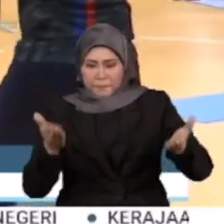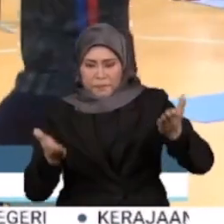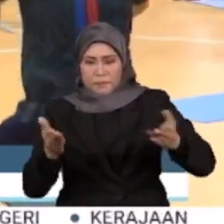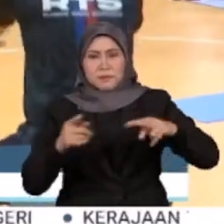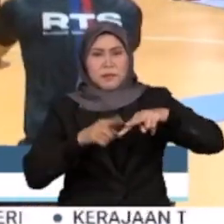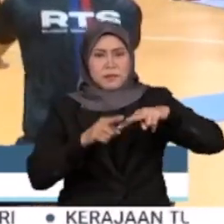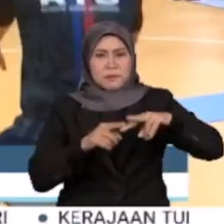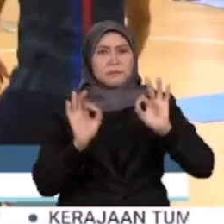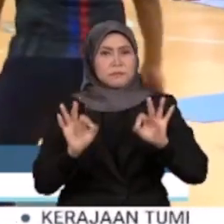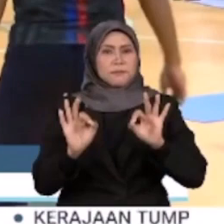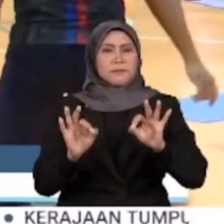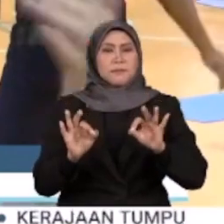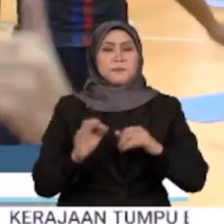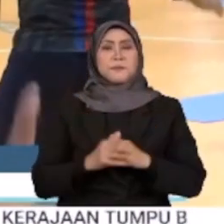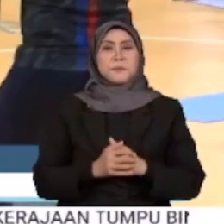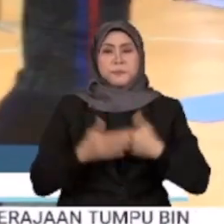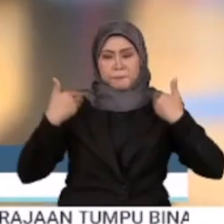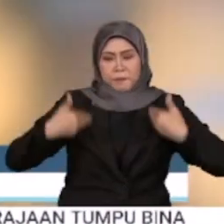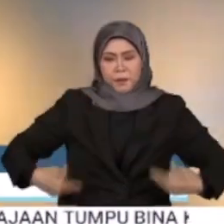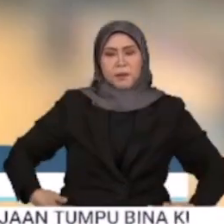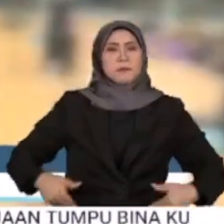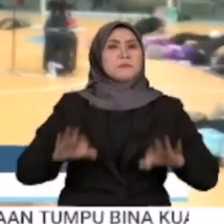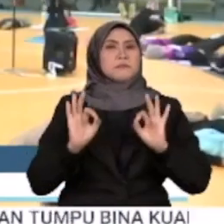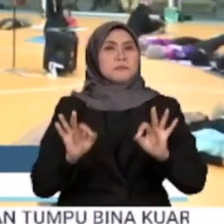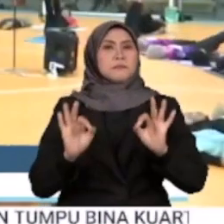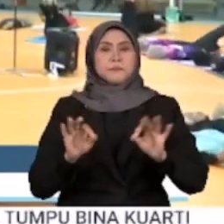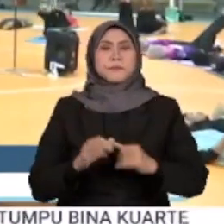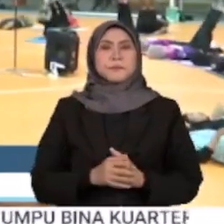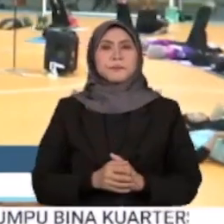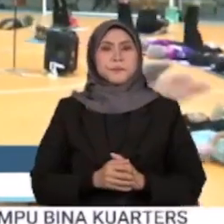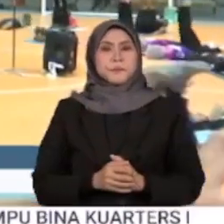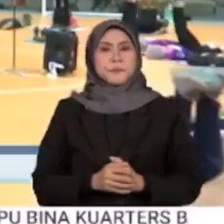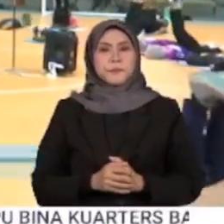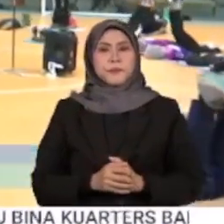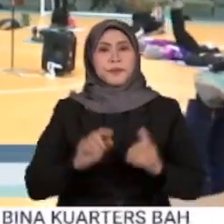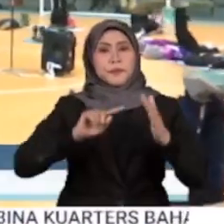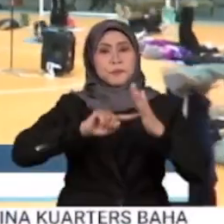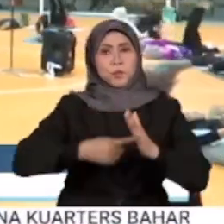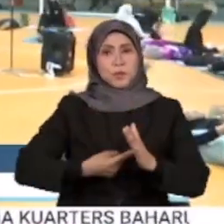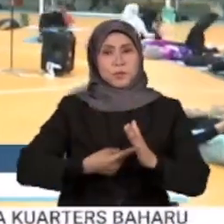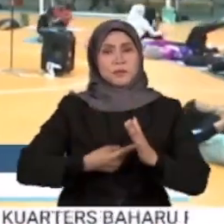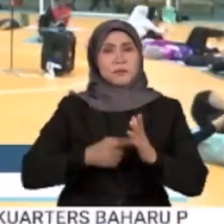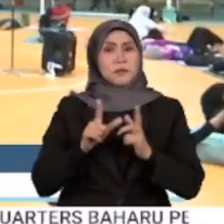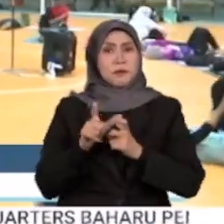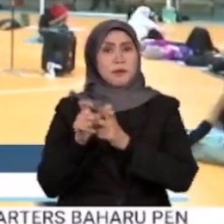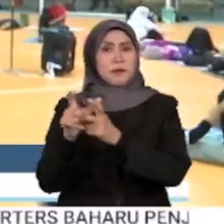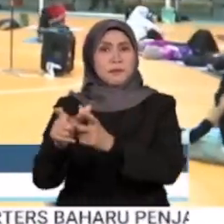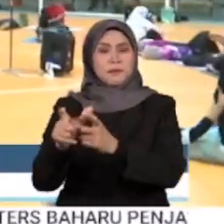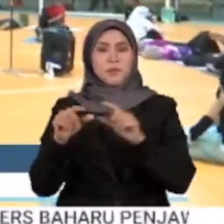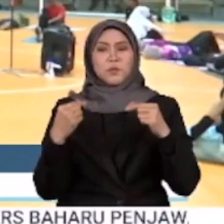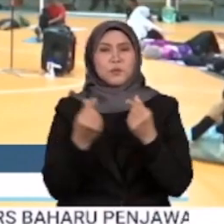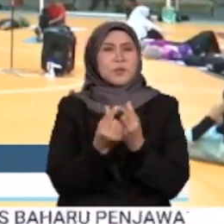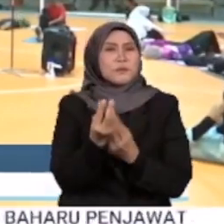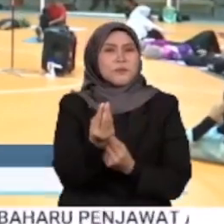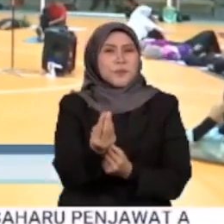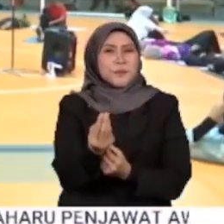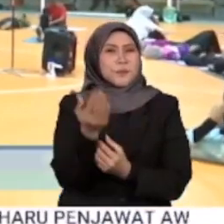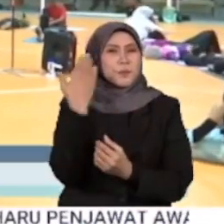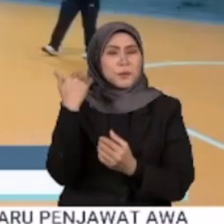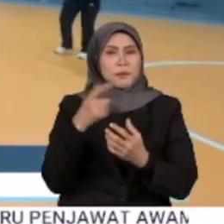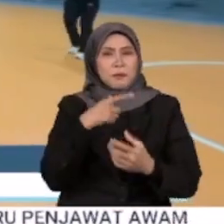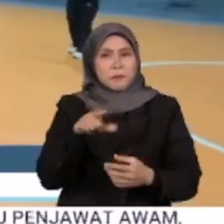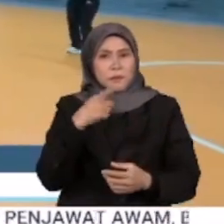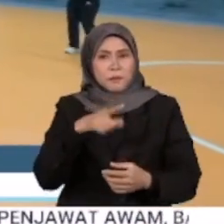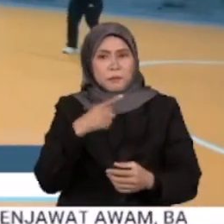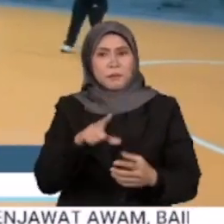kaki semualah. Dia bukan dari segi kaki tapi keseluruhan badan kita. Kita start bagiran start dengan kumpulan yang sangat kecil. So bila